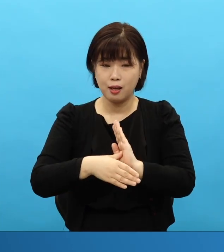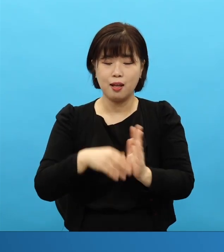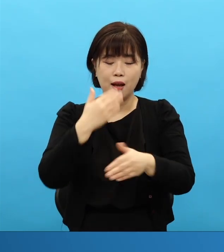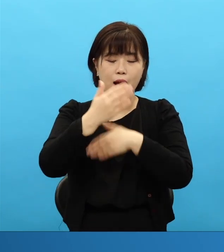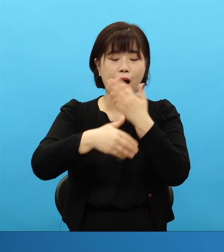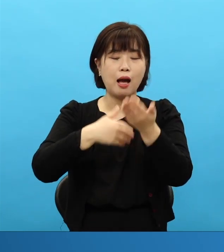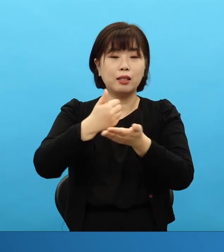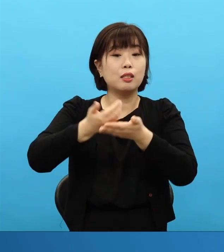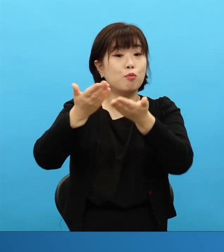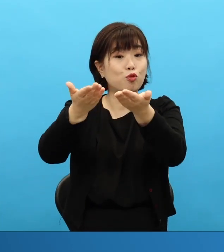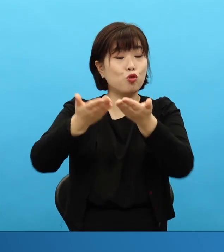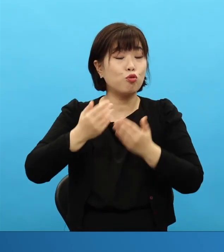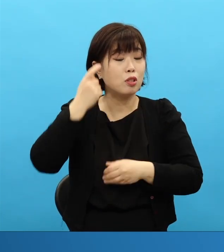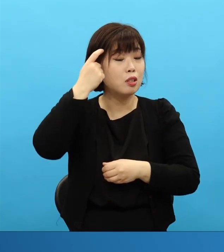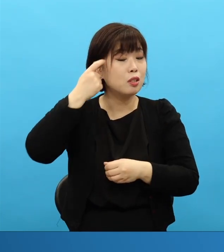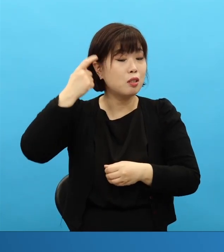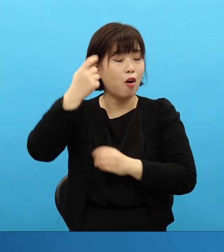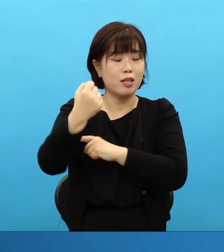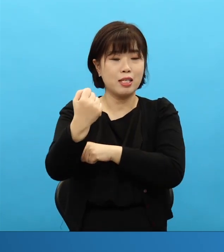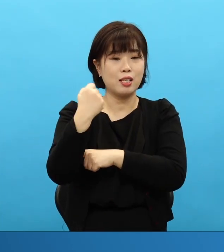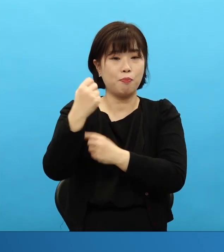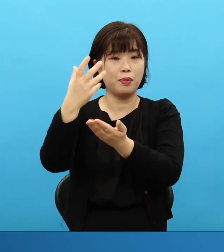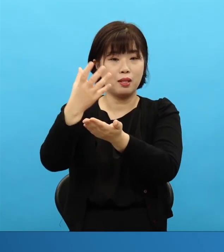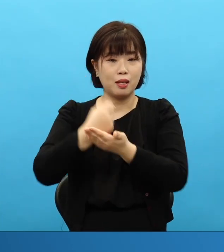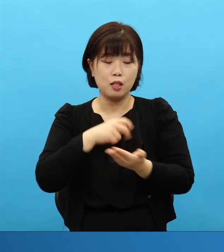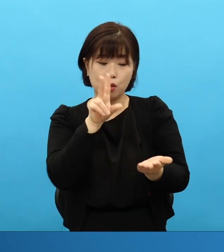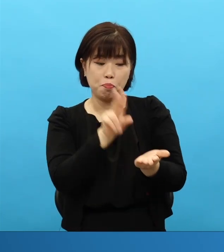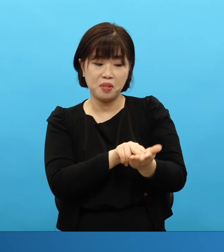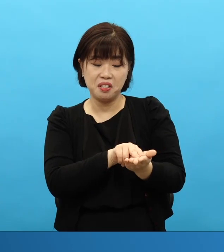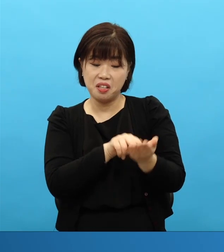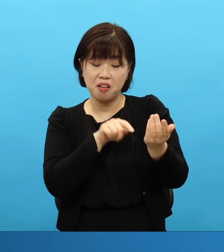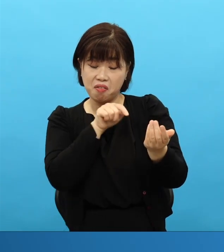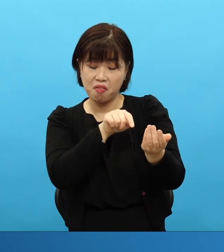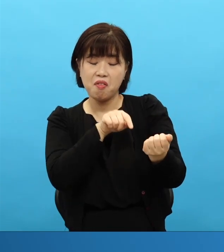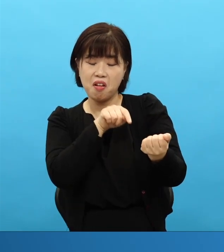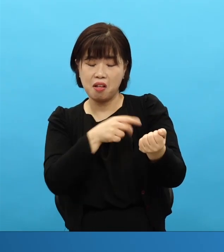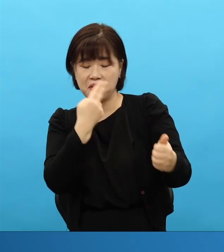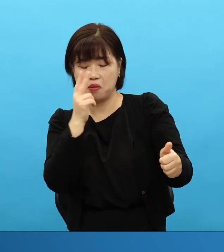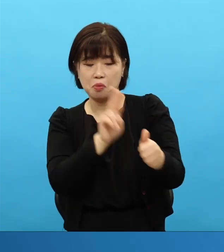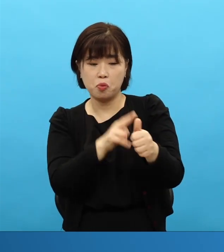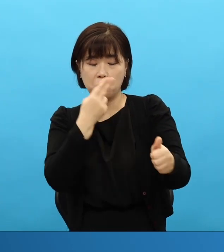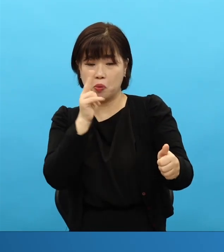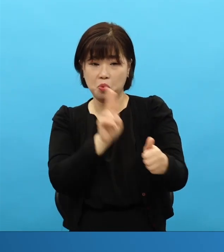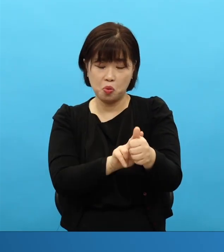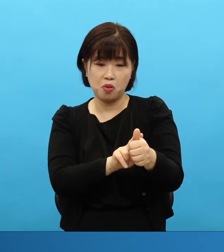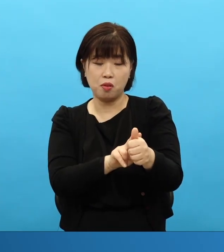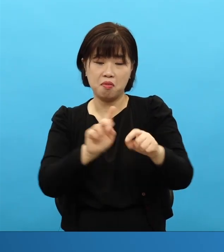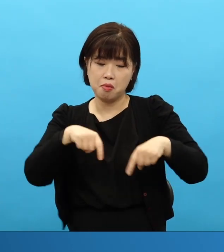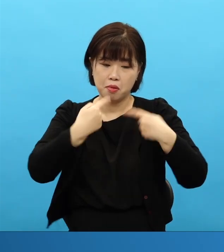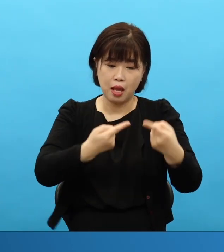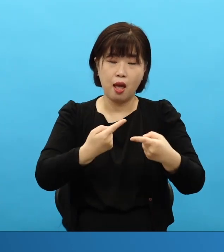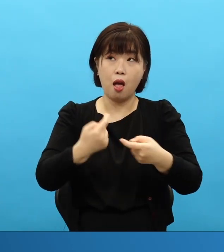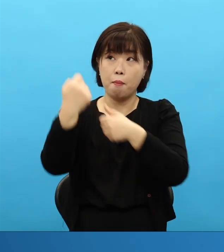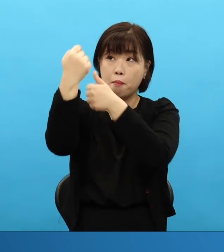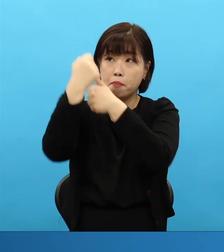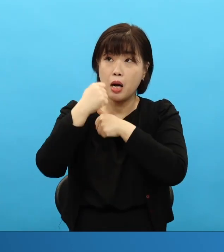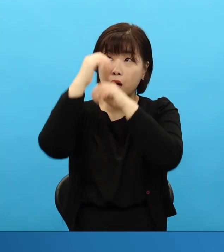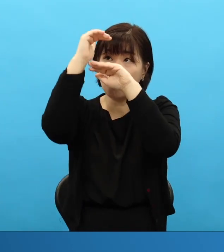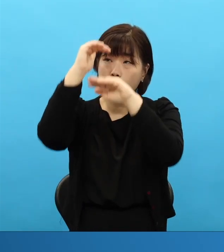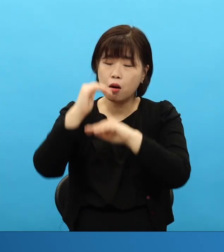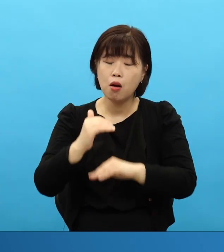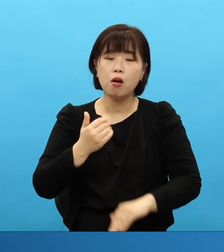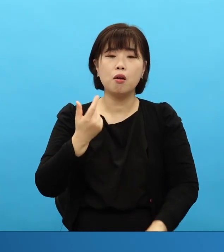영적 망대의 힘을 가지고 문제 속으로 도전하고 들어가라고 이렇게 말씀을 하셨는데 사실 그